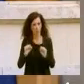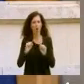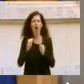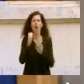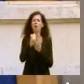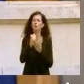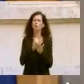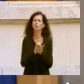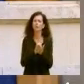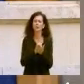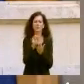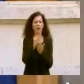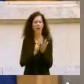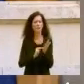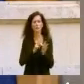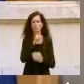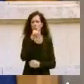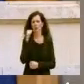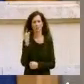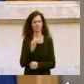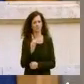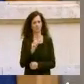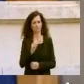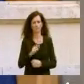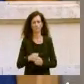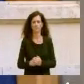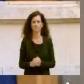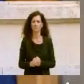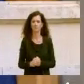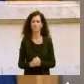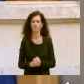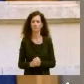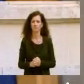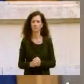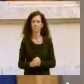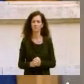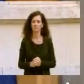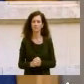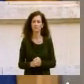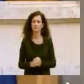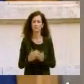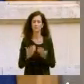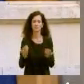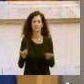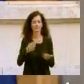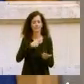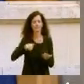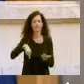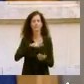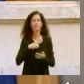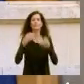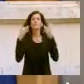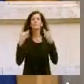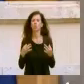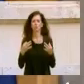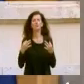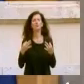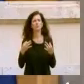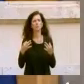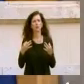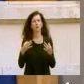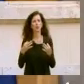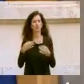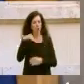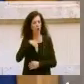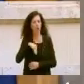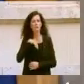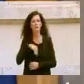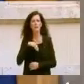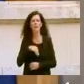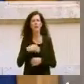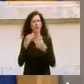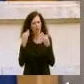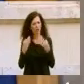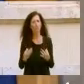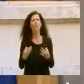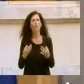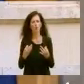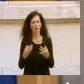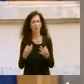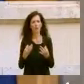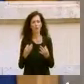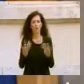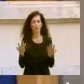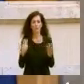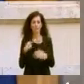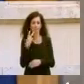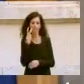autocertificazione è una decisione che abbiamo preso in piena consapevolezza perché i dati